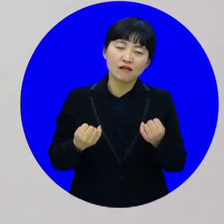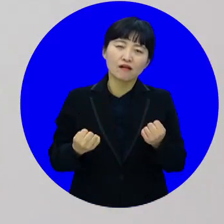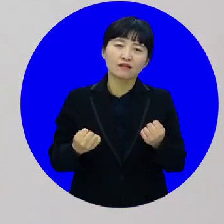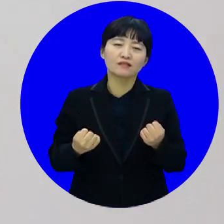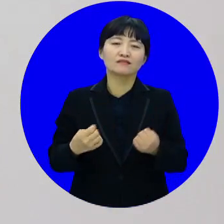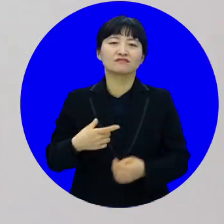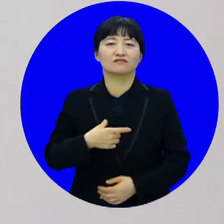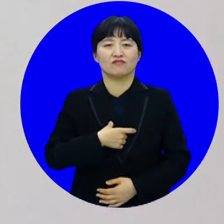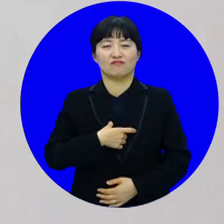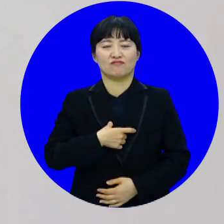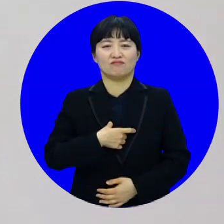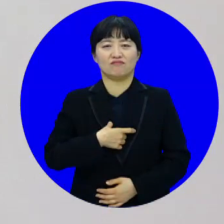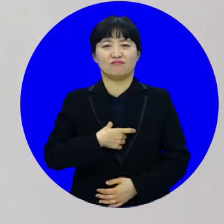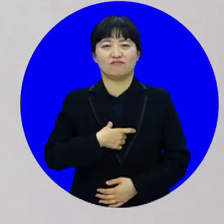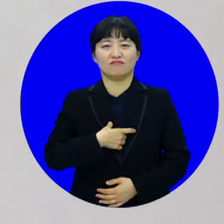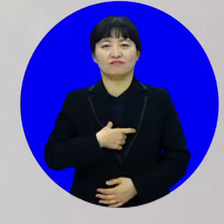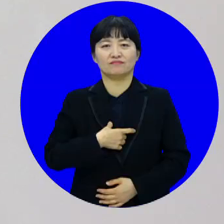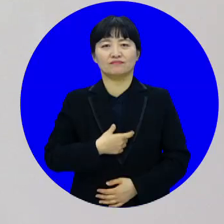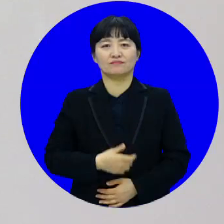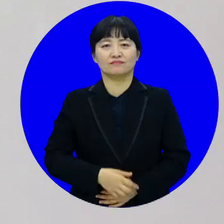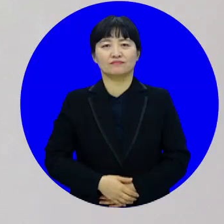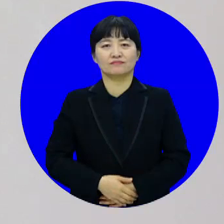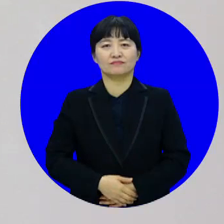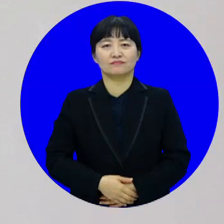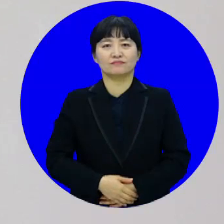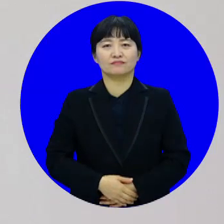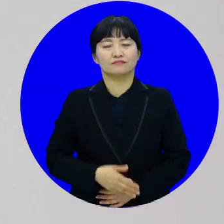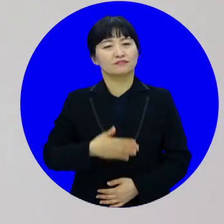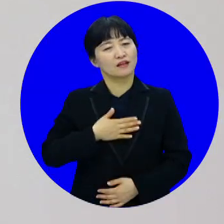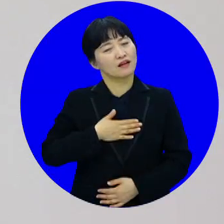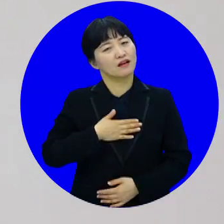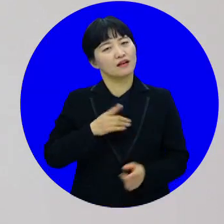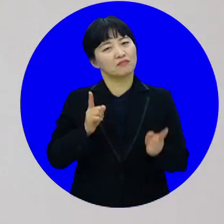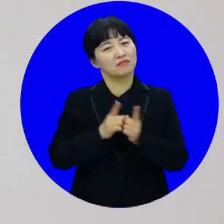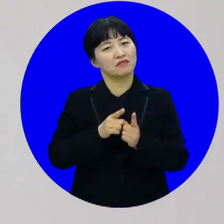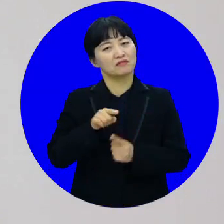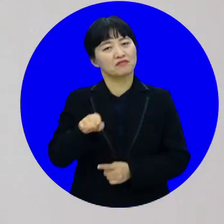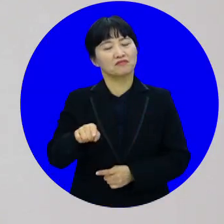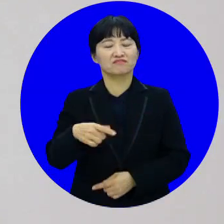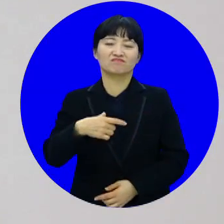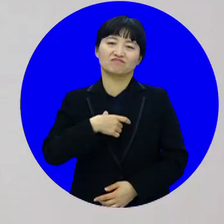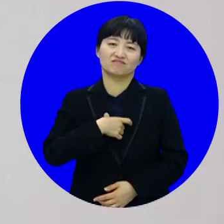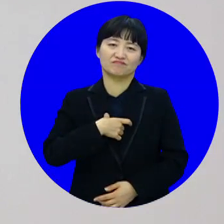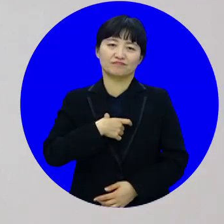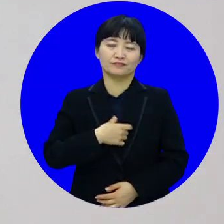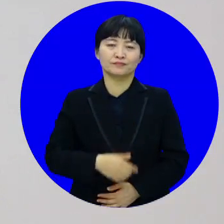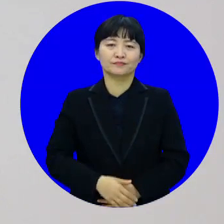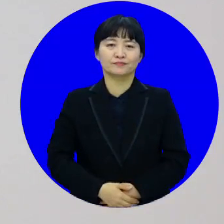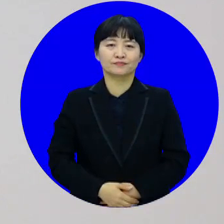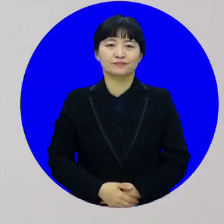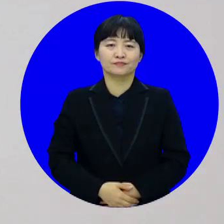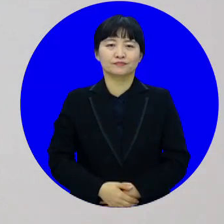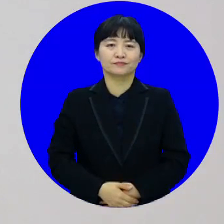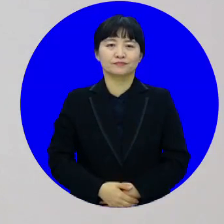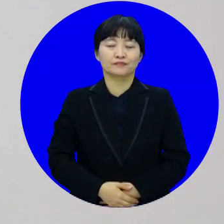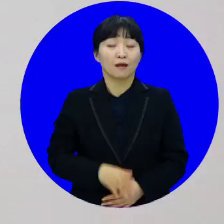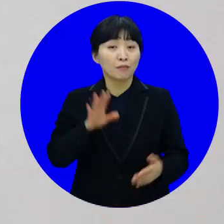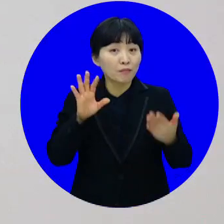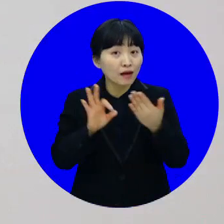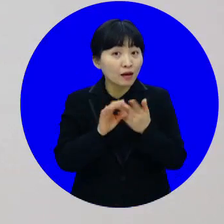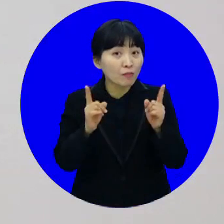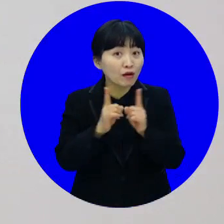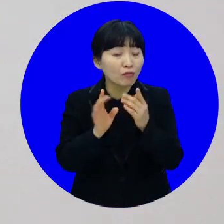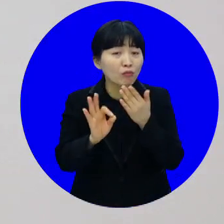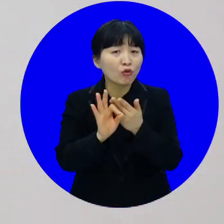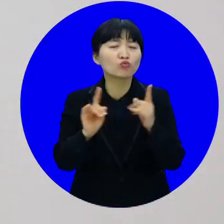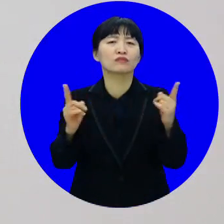아빠를 많이 싫어해가지고 저희까지 만나는 걸 싫어해. 만약에 만나면 어떻게